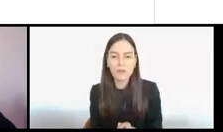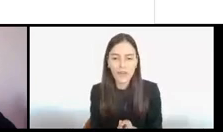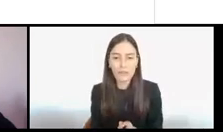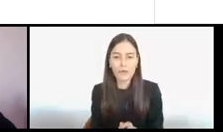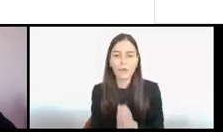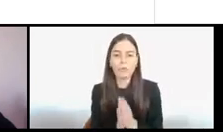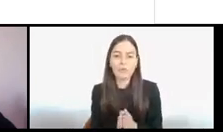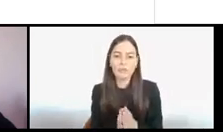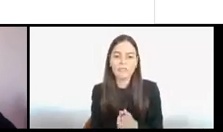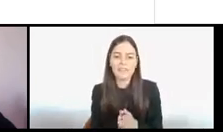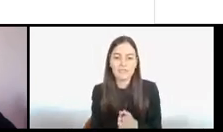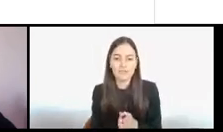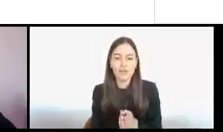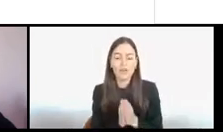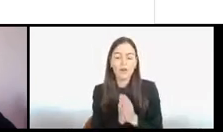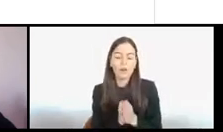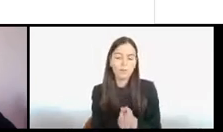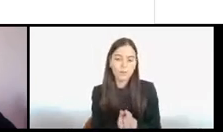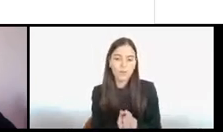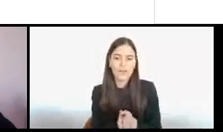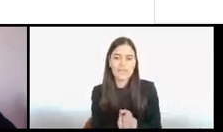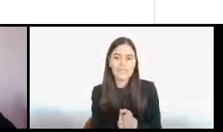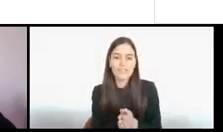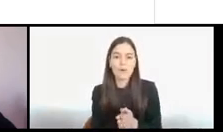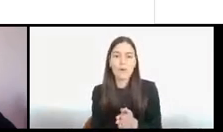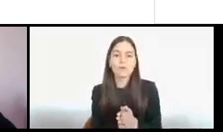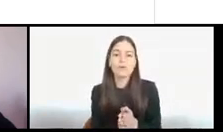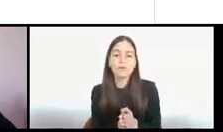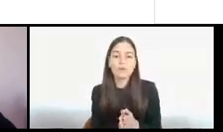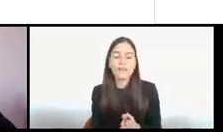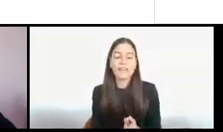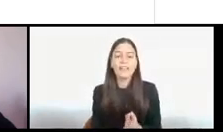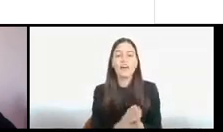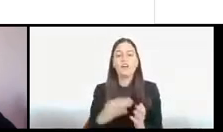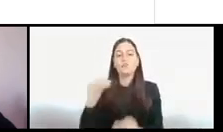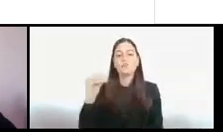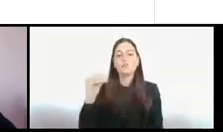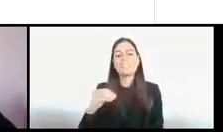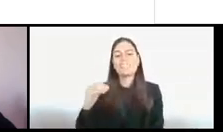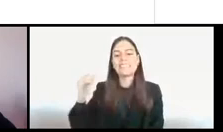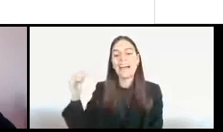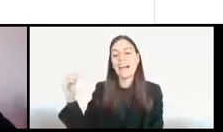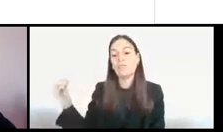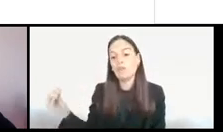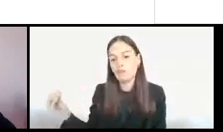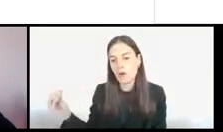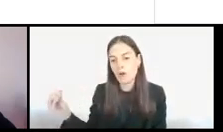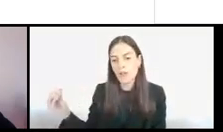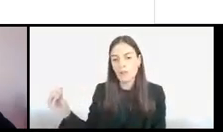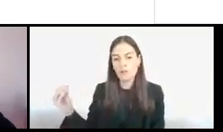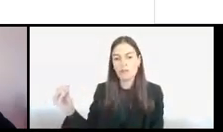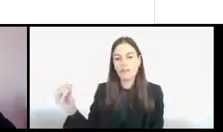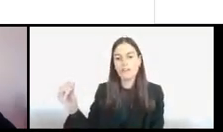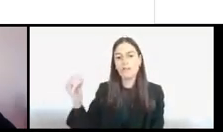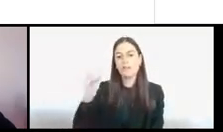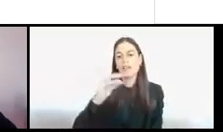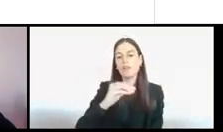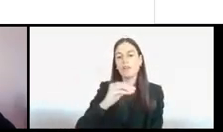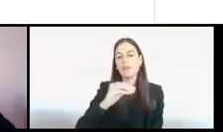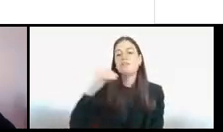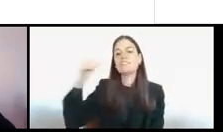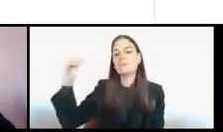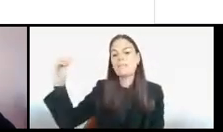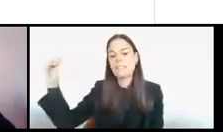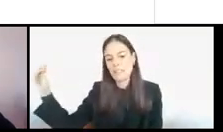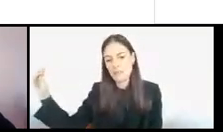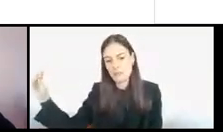qui, contrairement aux baux d'habitation plutôt classiques, ont une durée de 6 à 9 ans. Donc, vous voyez qu'on a